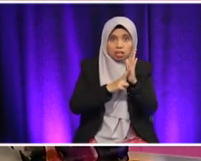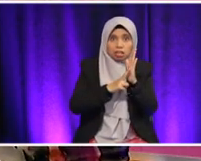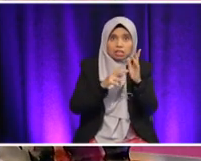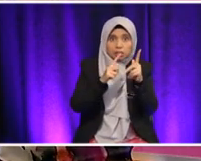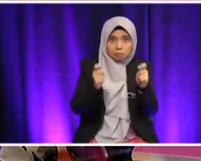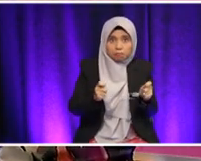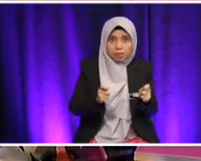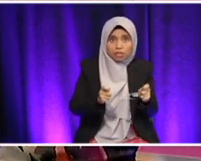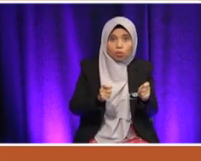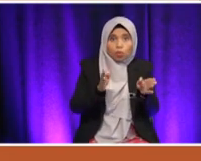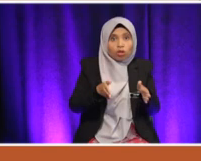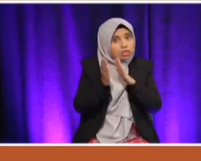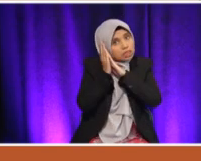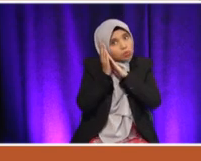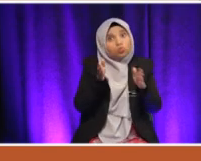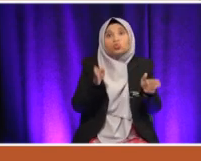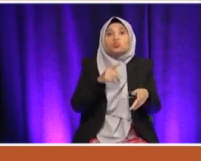dan cara untuk melakukannya